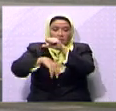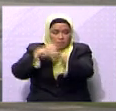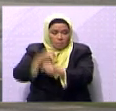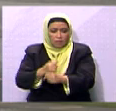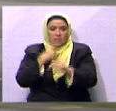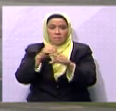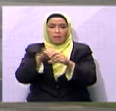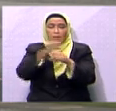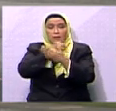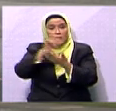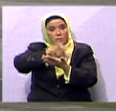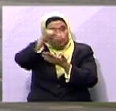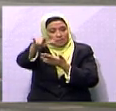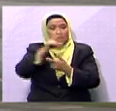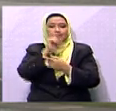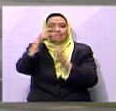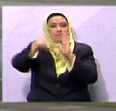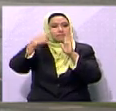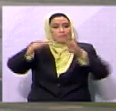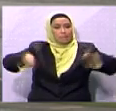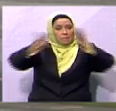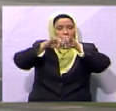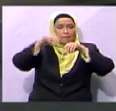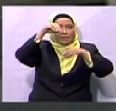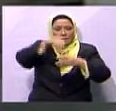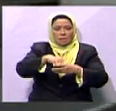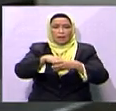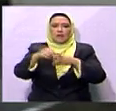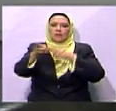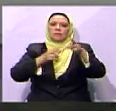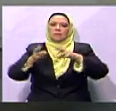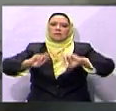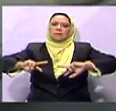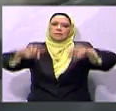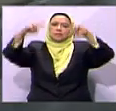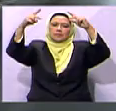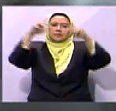penerbangan dan memainkan peranan penting dalam usaha pemulihan MAB.